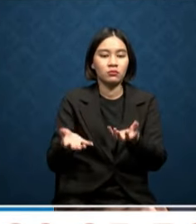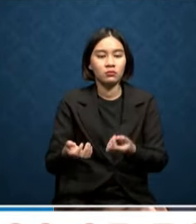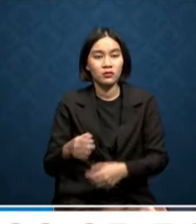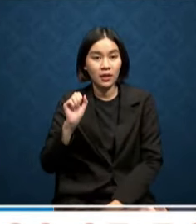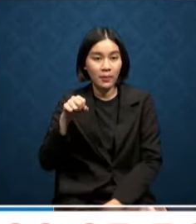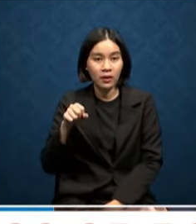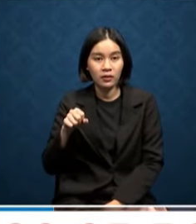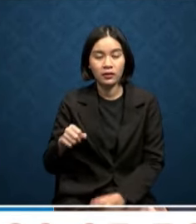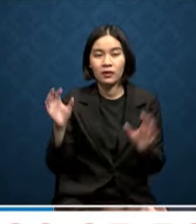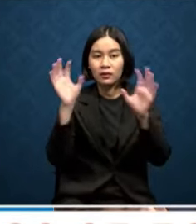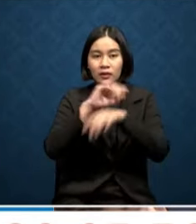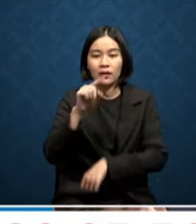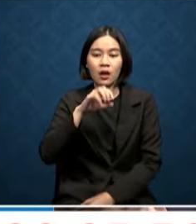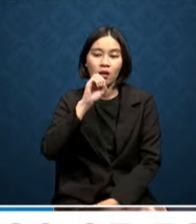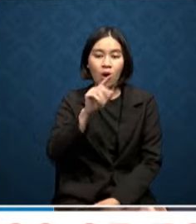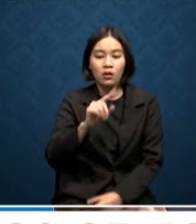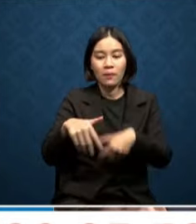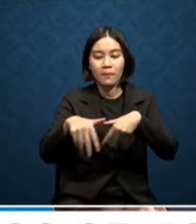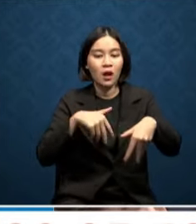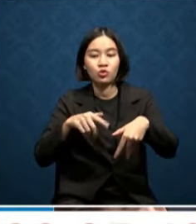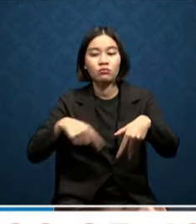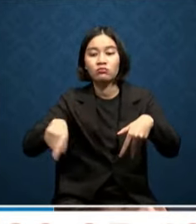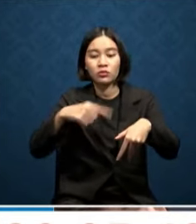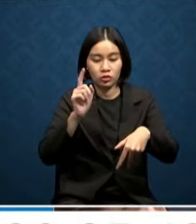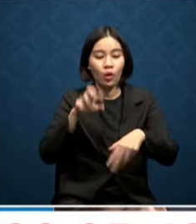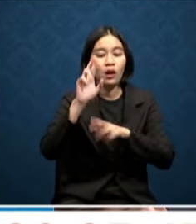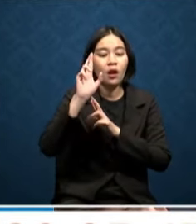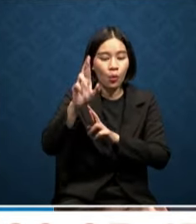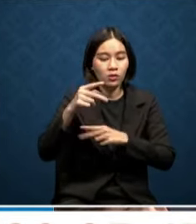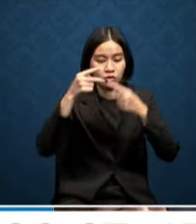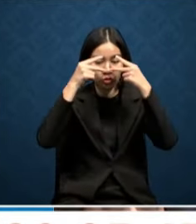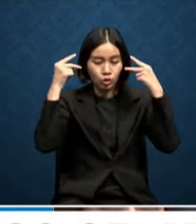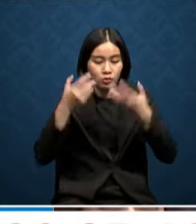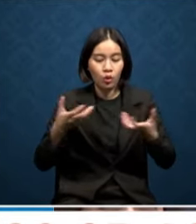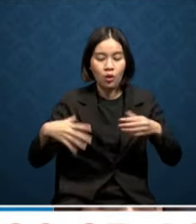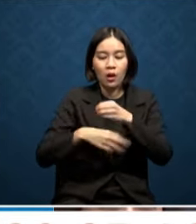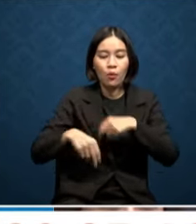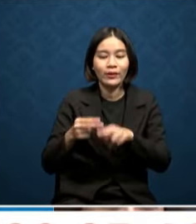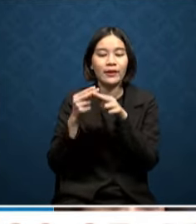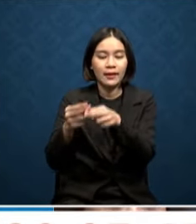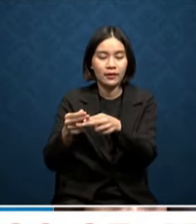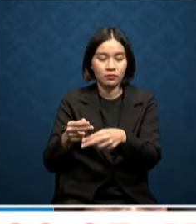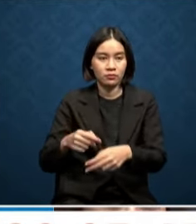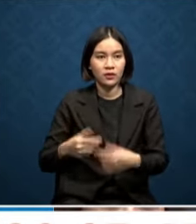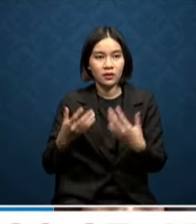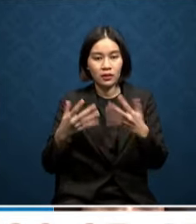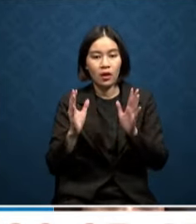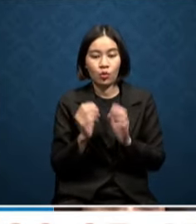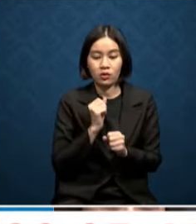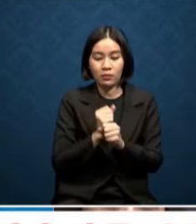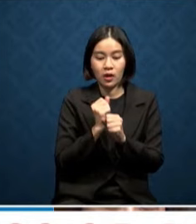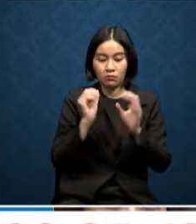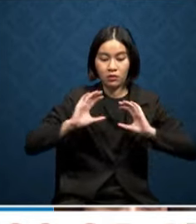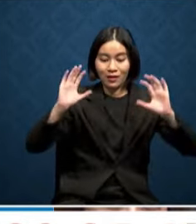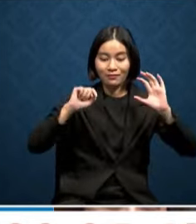เปล่าฮะมันเหมือนกับบอกว่าประชาชนต้องระมัดระวังโจรขโมยเอาเองแล้วเจ้าหน้าที่ของ